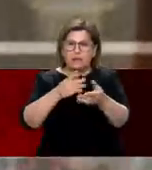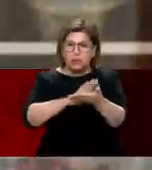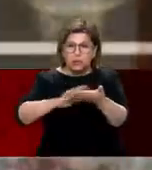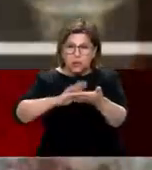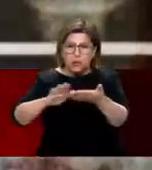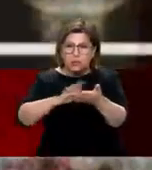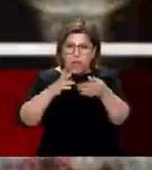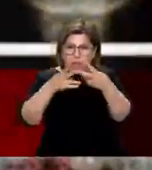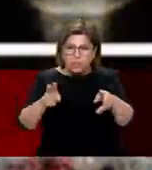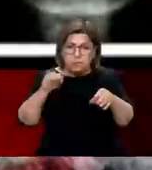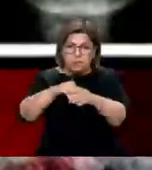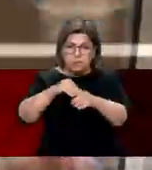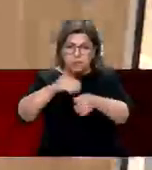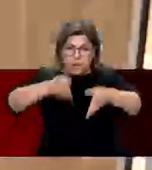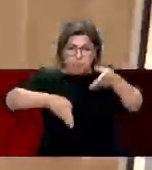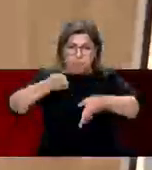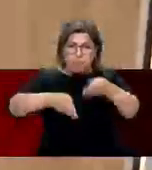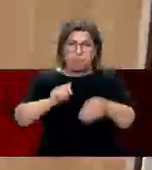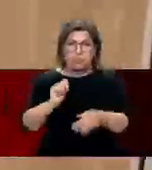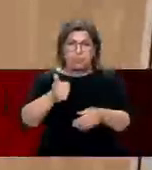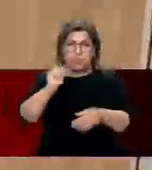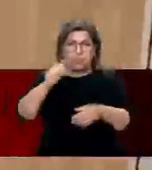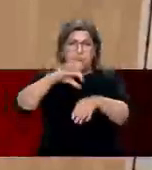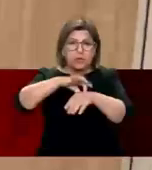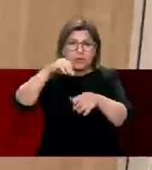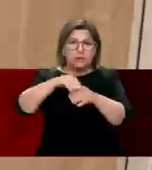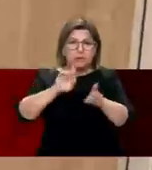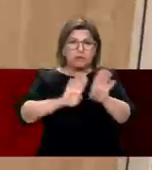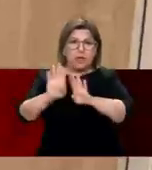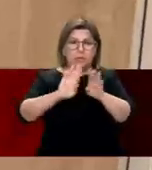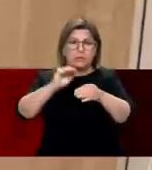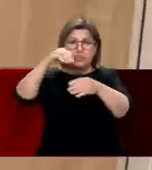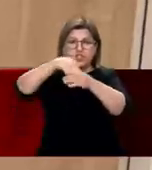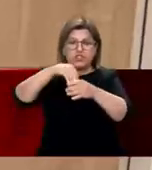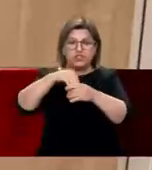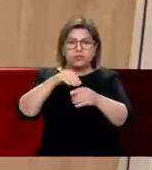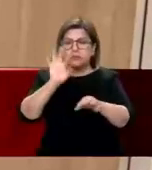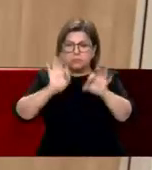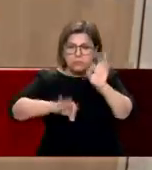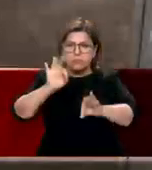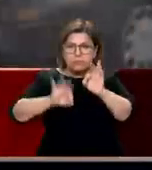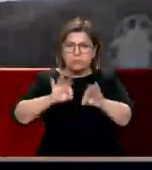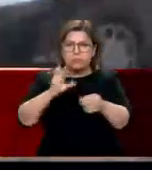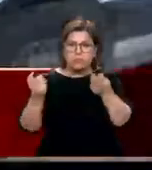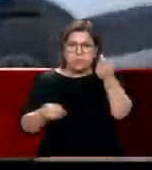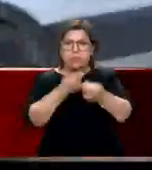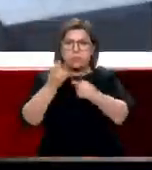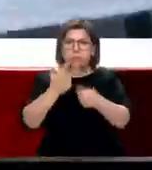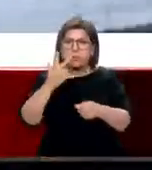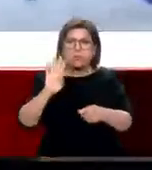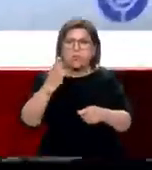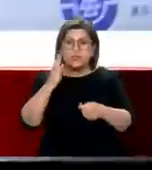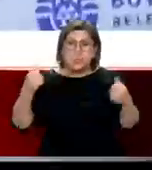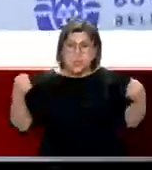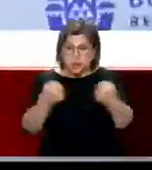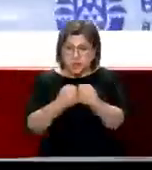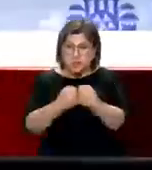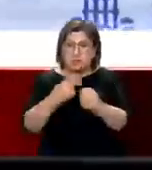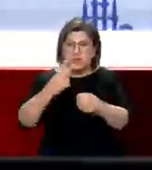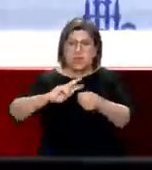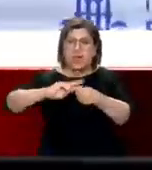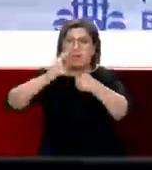giderilmesi için tedaviye başlandı. Günlerdir hastanede, bu kapıların ardında tedavi altındaydı. 3 Kasım'da geçirdi kazayı.